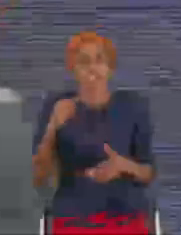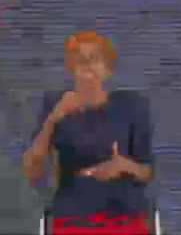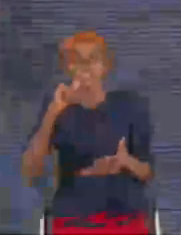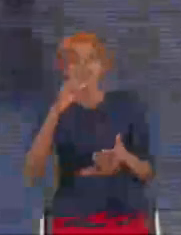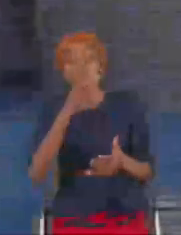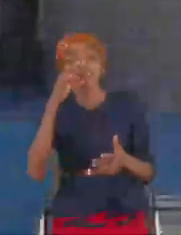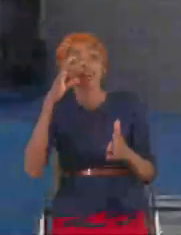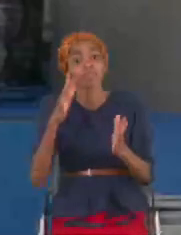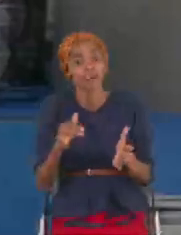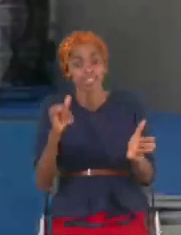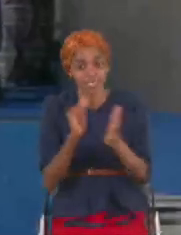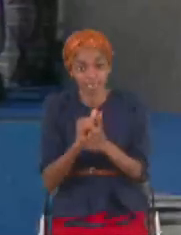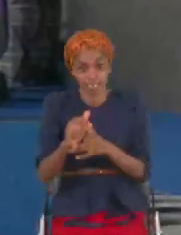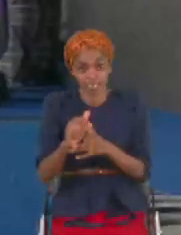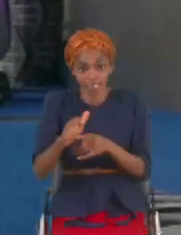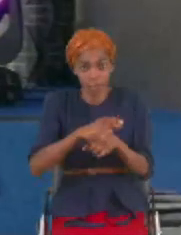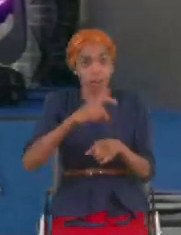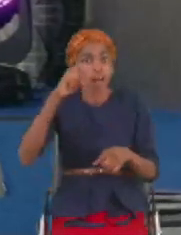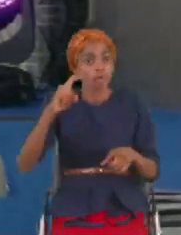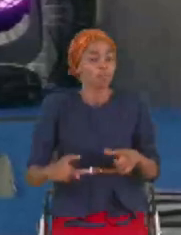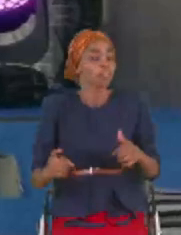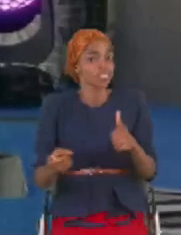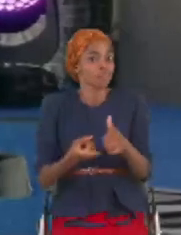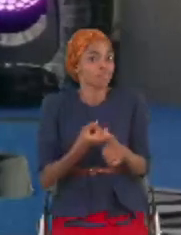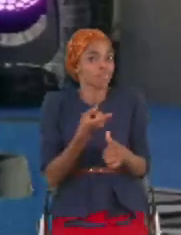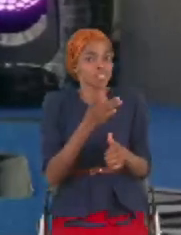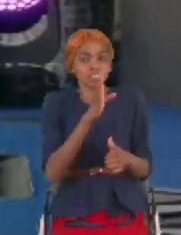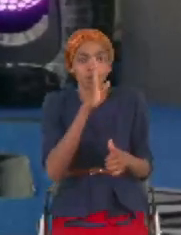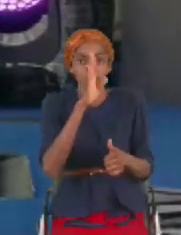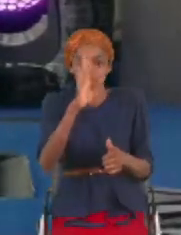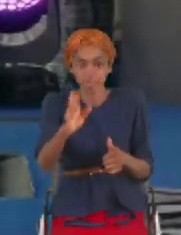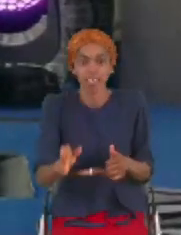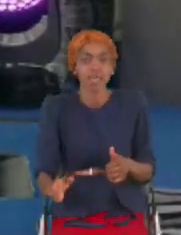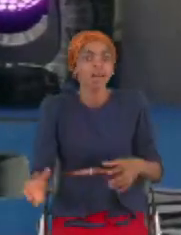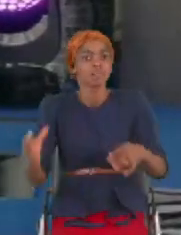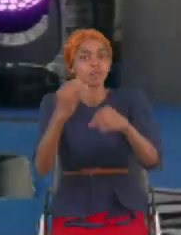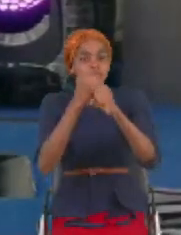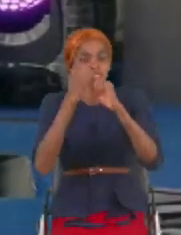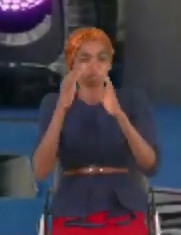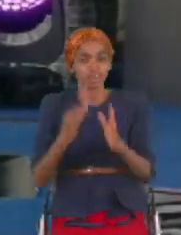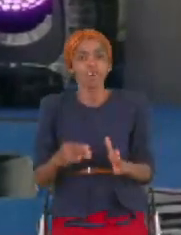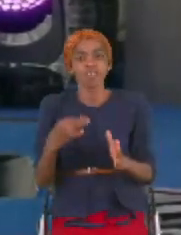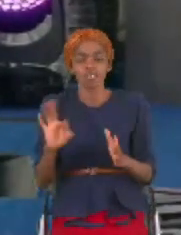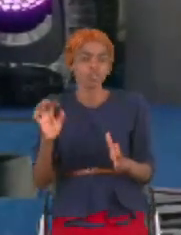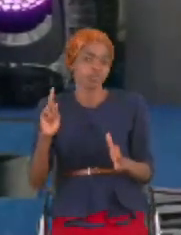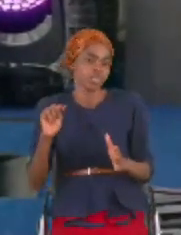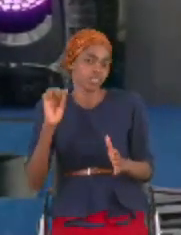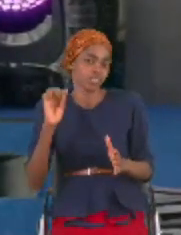le laboureur qui travaille doit recueillir les fruits d'abord